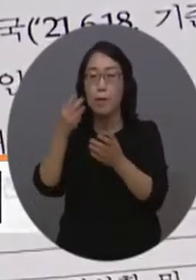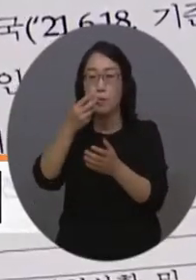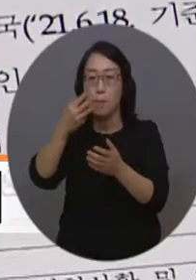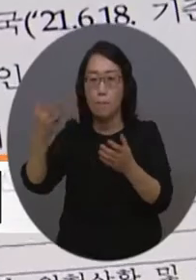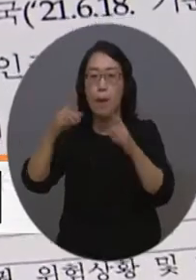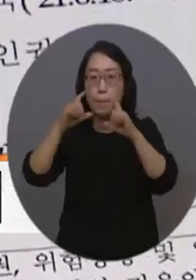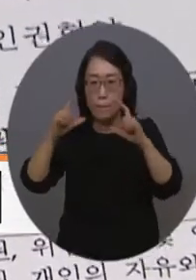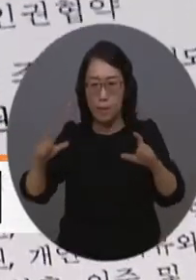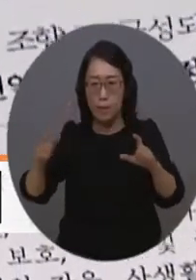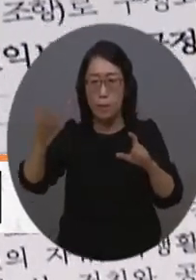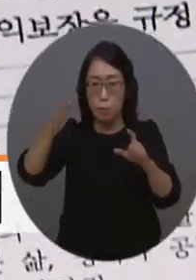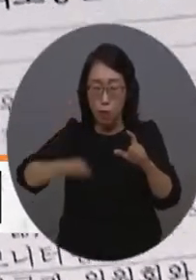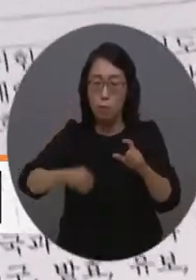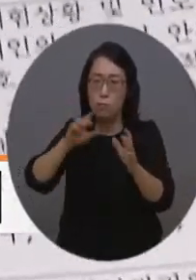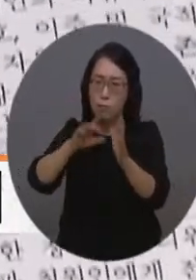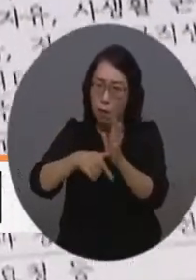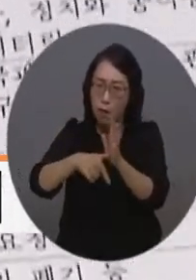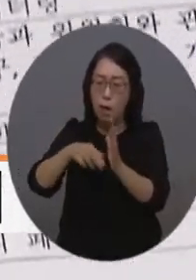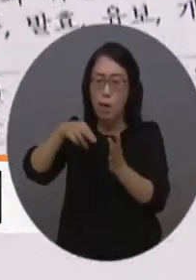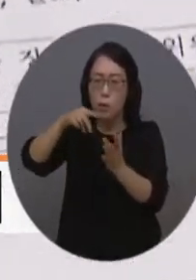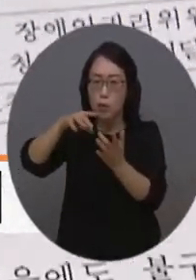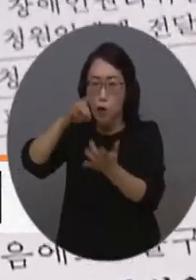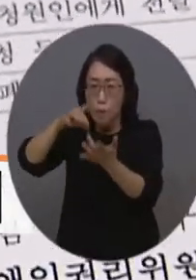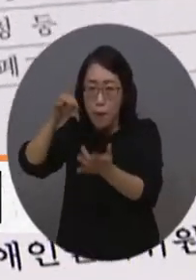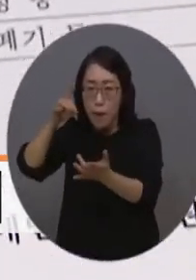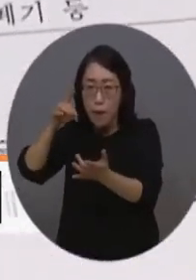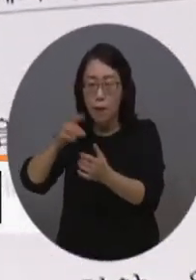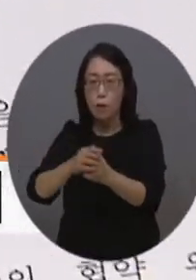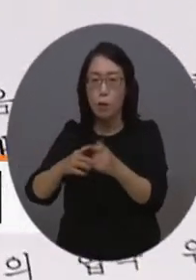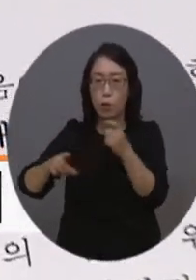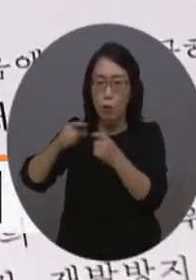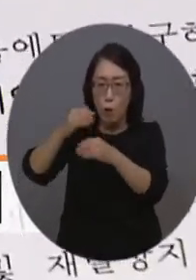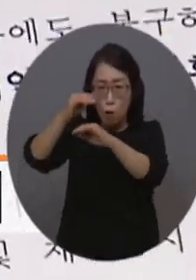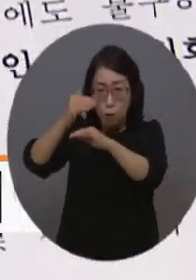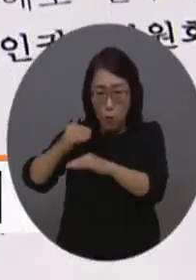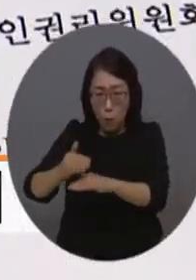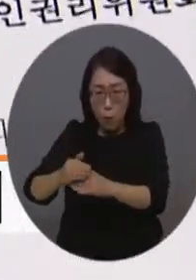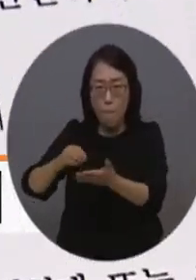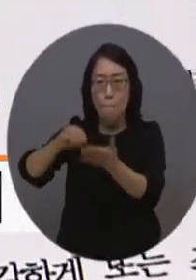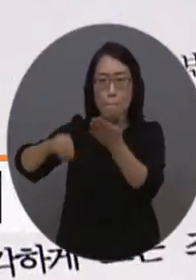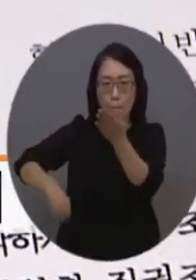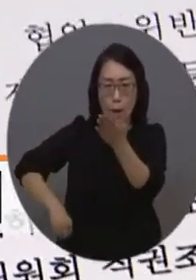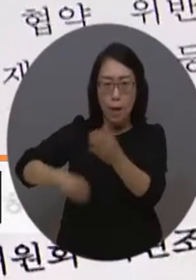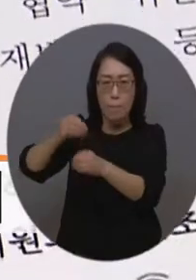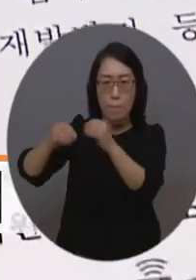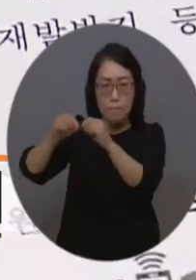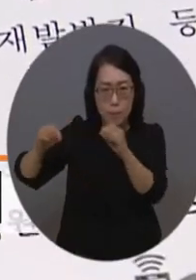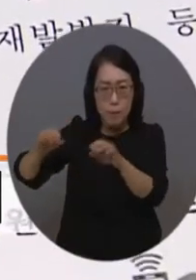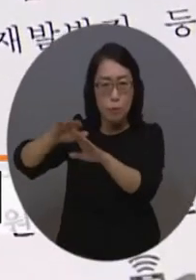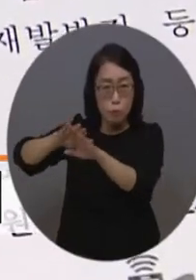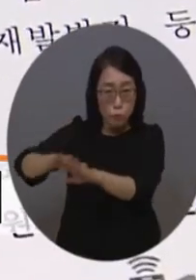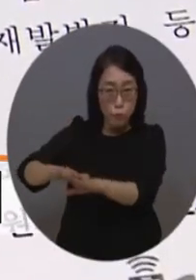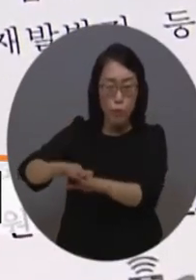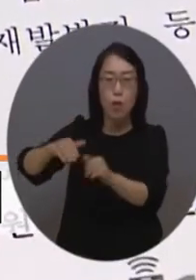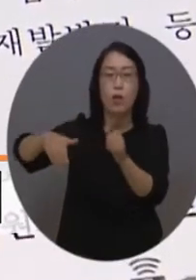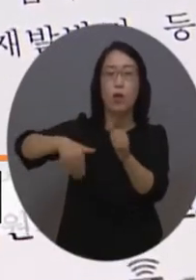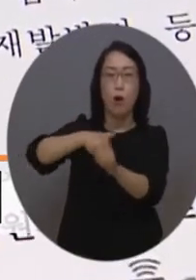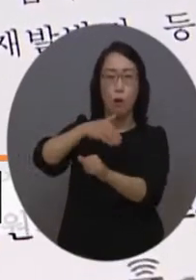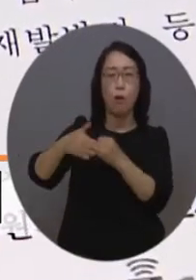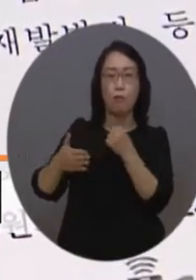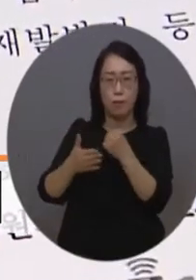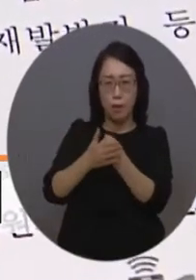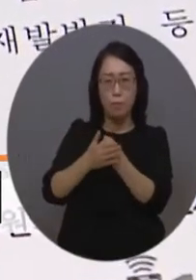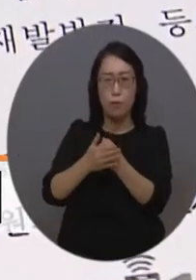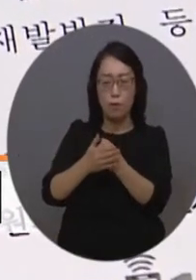하지만 당시 우리나라는 선택 의정서 비준을 보류했는데 국내 제도적 준비와 같은 여러 가지 여건 등을 고려할